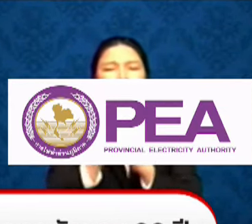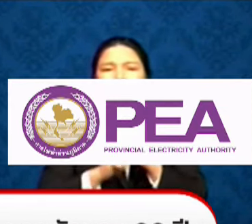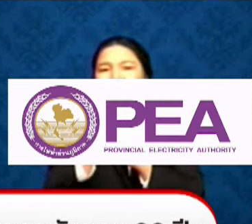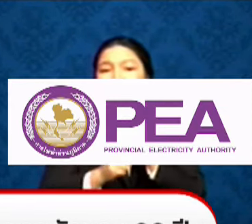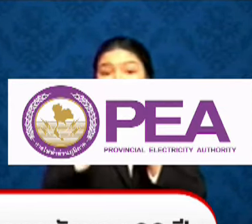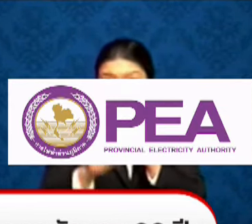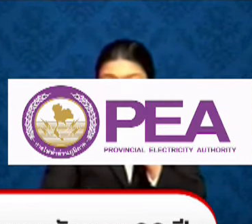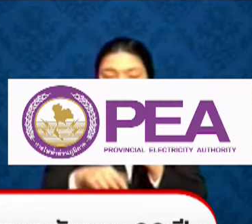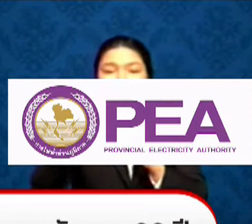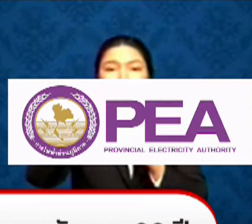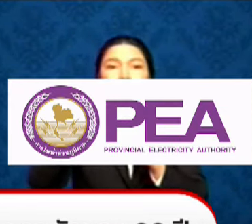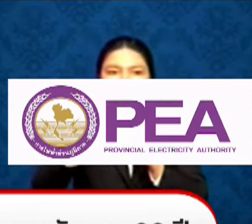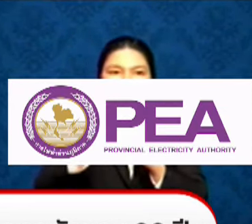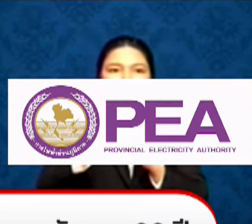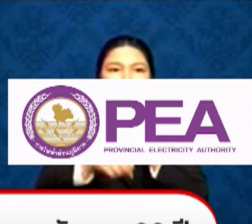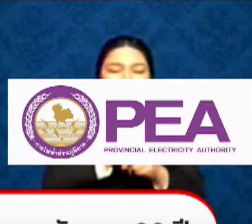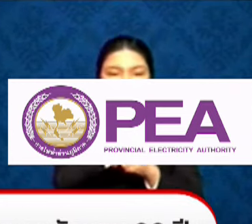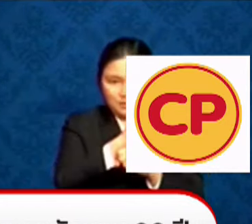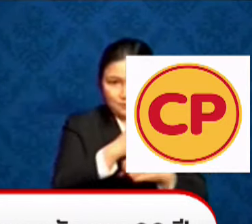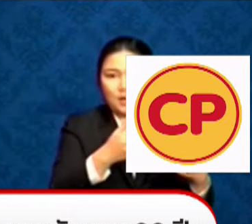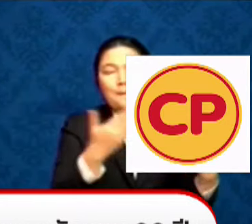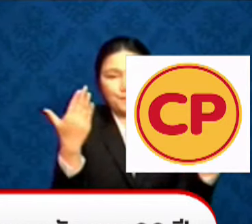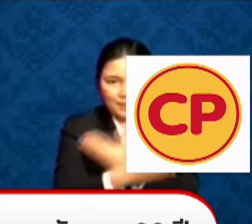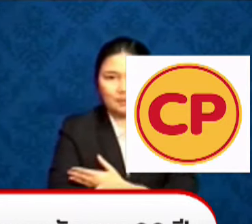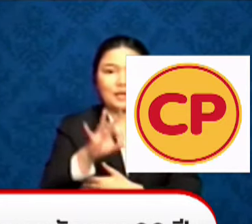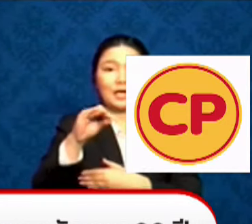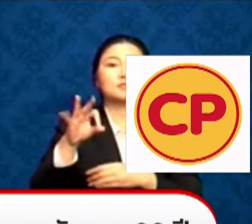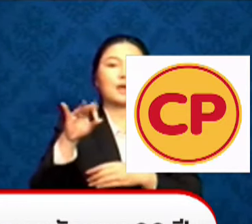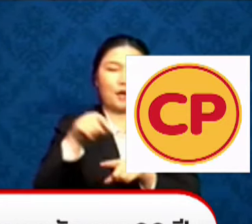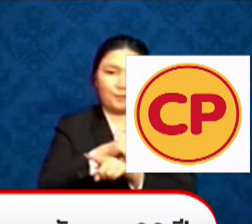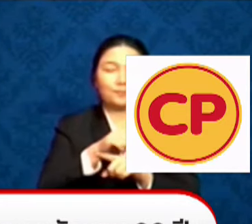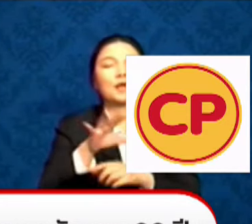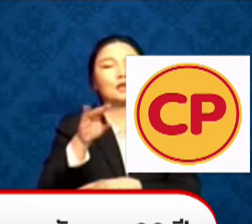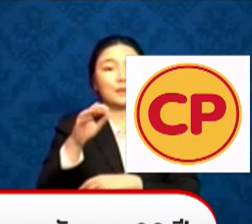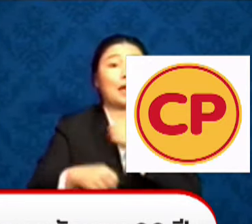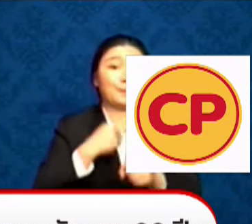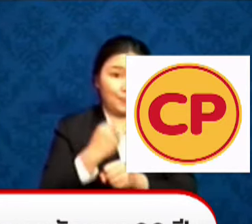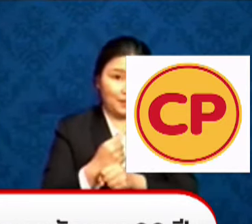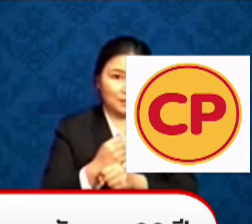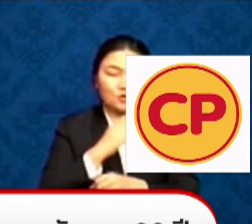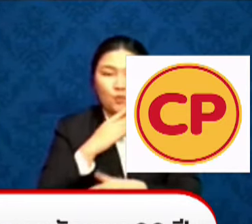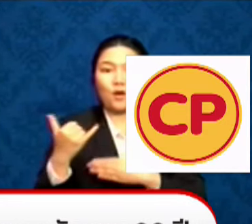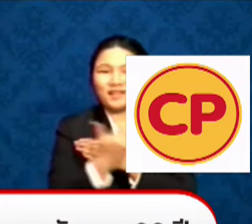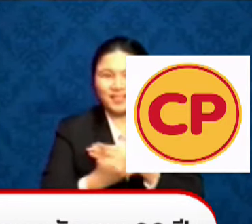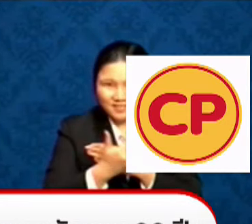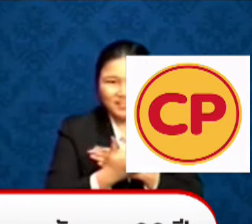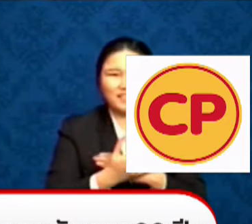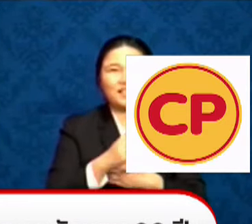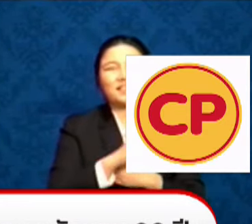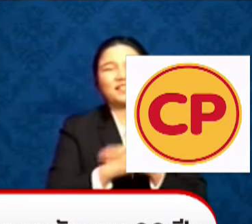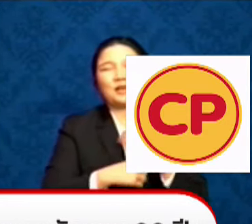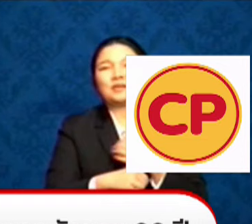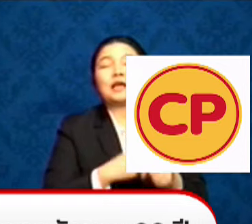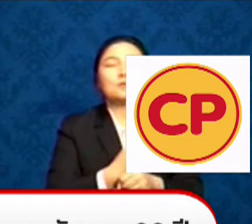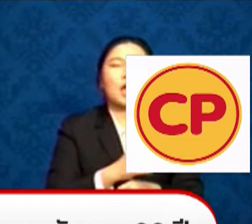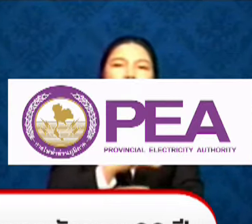งสิทธิ์พรบจาก30ปีเป็น99ปีต้องไปแก้พรบอาคารชุดต่างด้าวถือจาก49เป็น75ปี